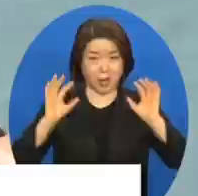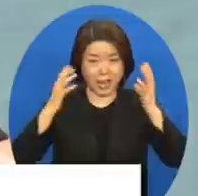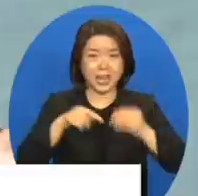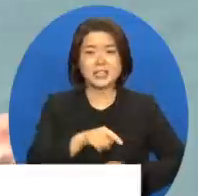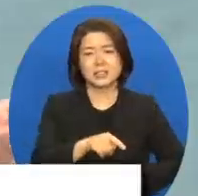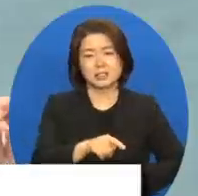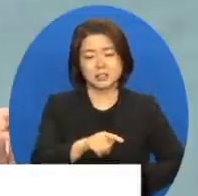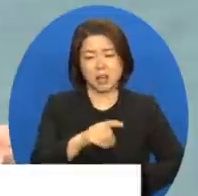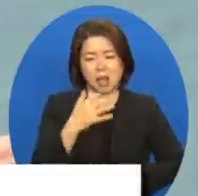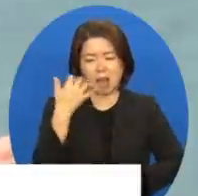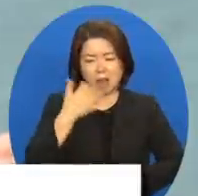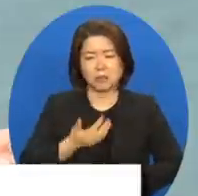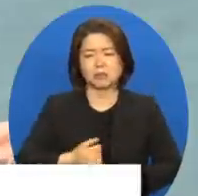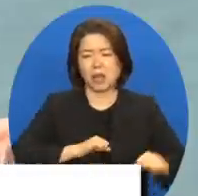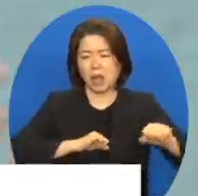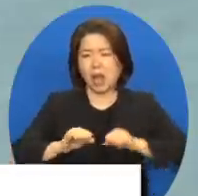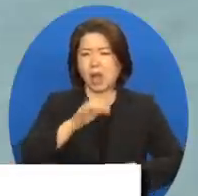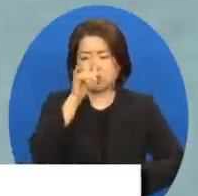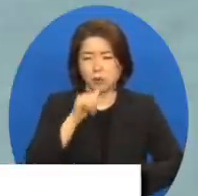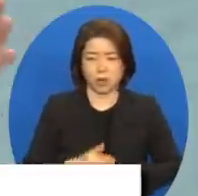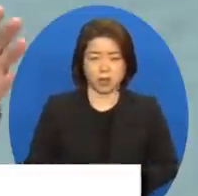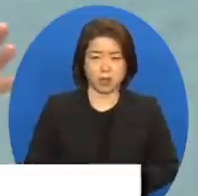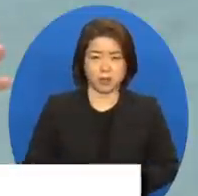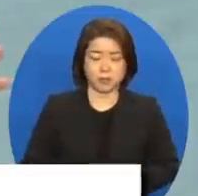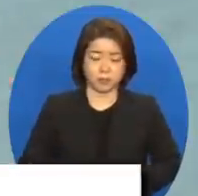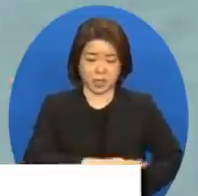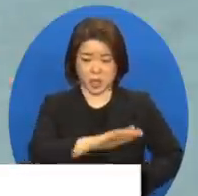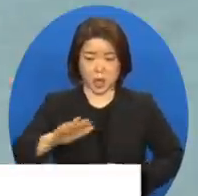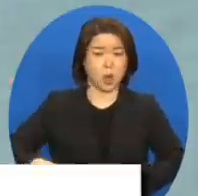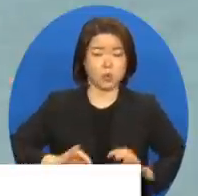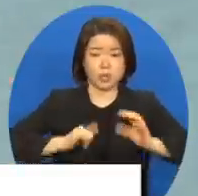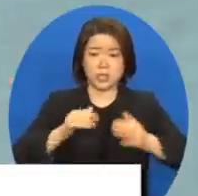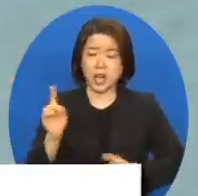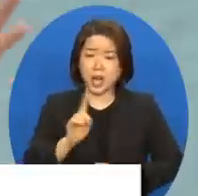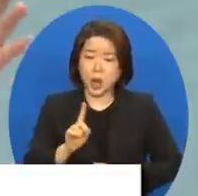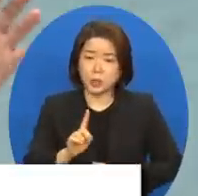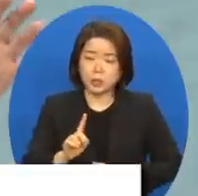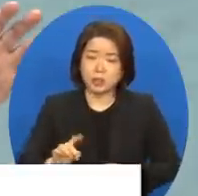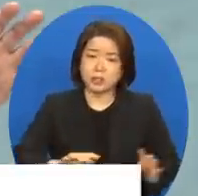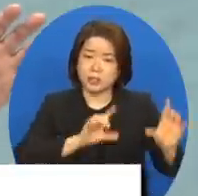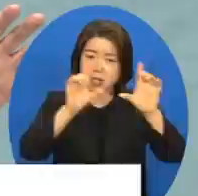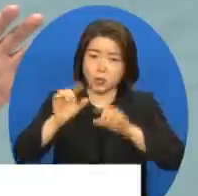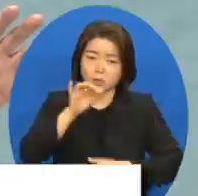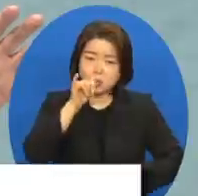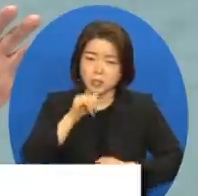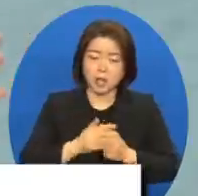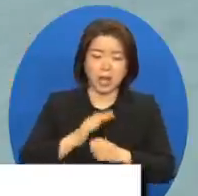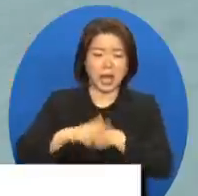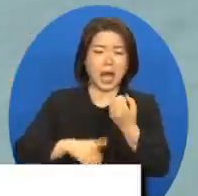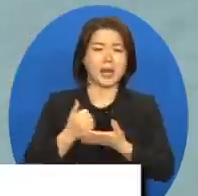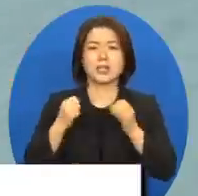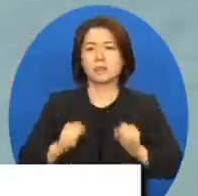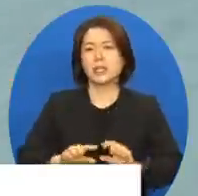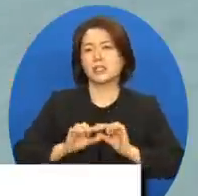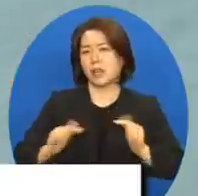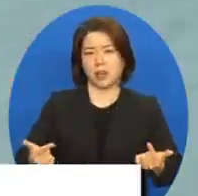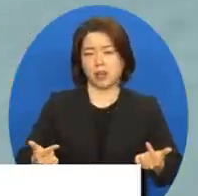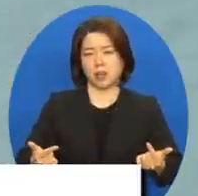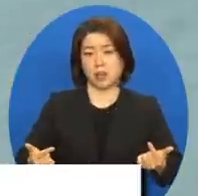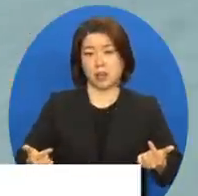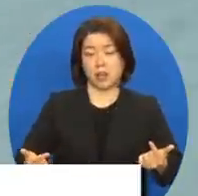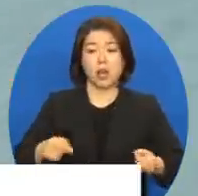우리 아이들이 지금 어떤 세상에서 살고 있는가? 하나님은 안 계시다. 그게 상식인 세상에서 삽니다. 너 하고 싶은 대로